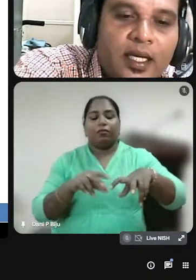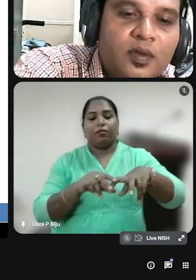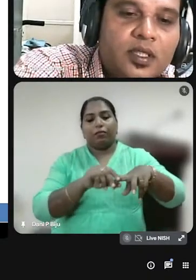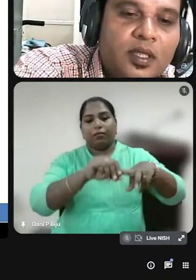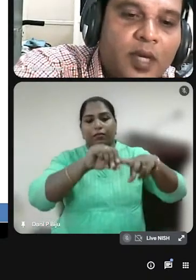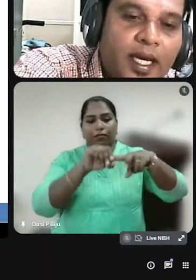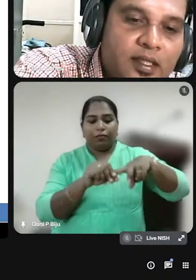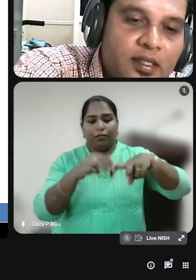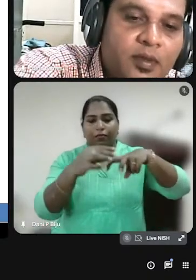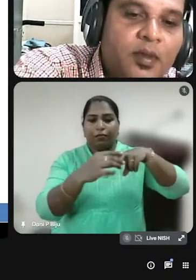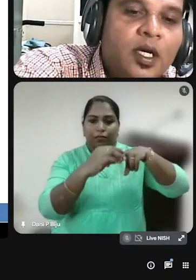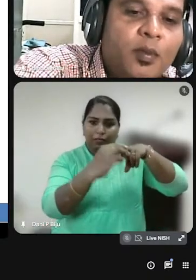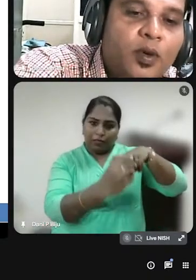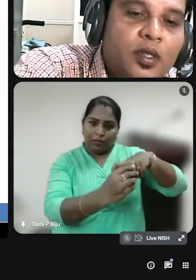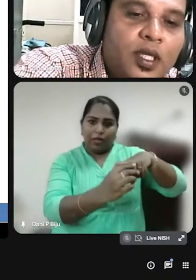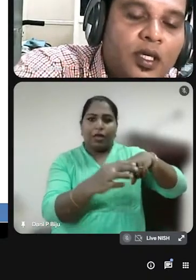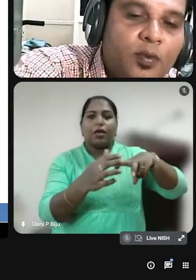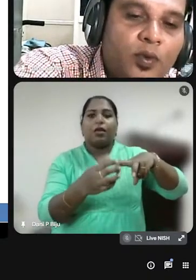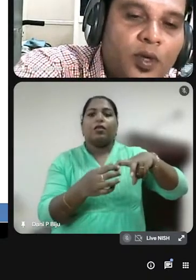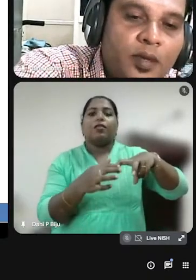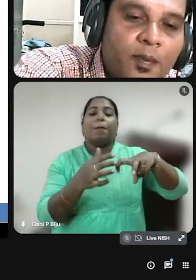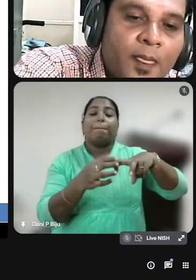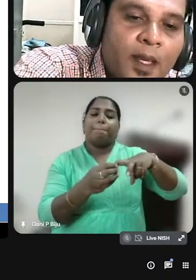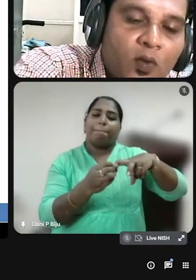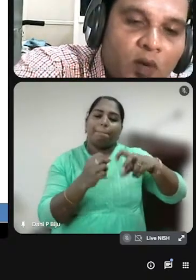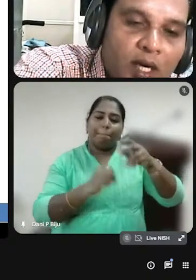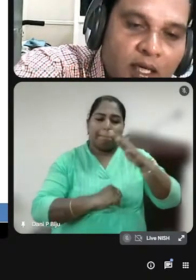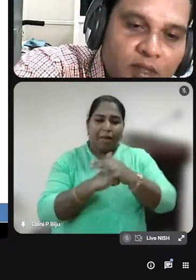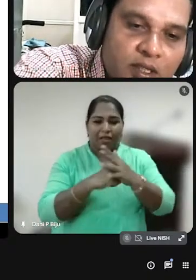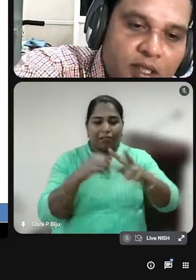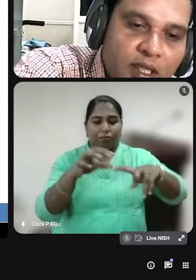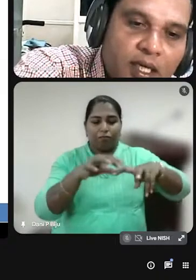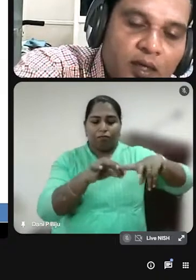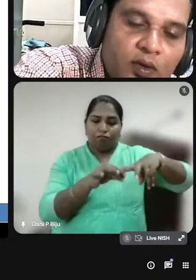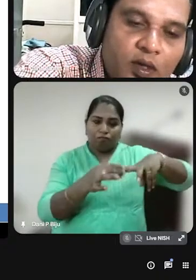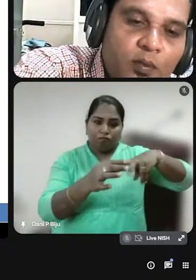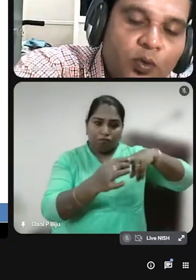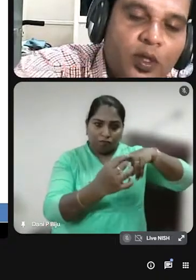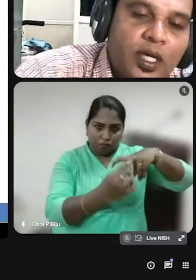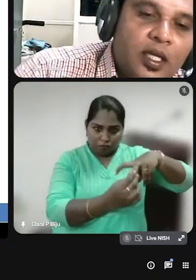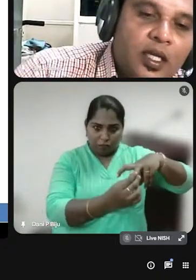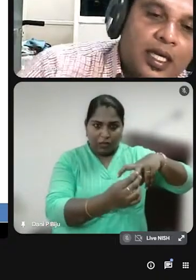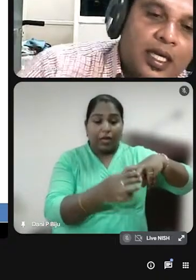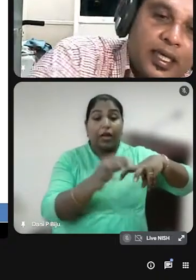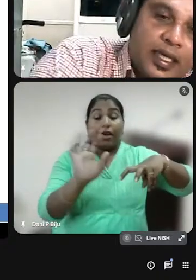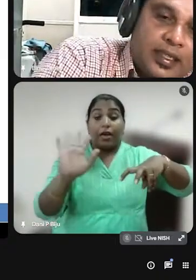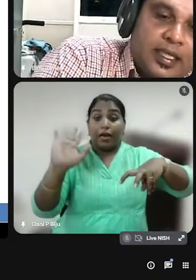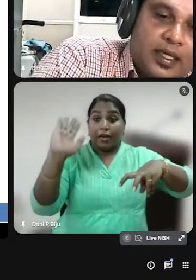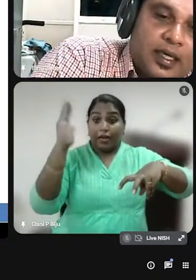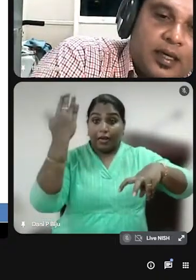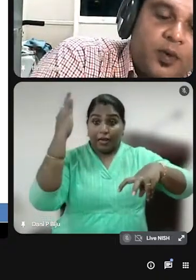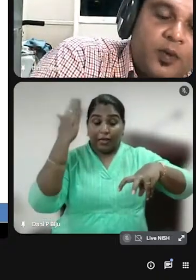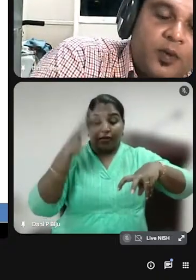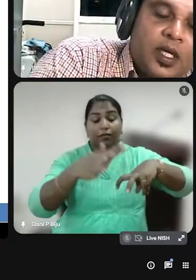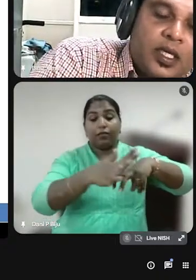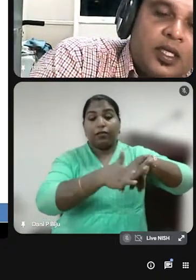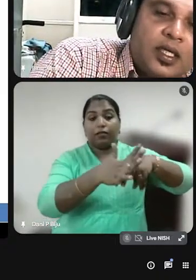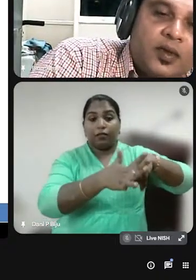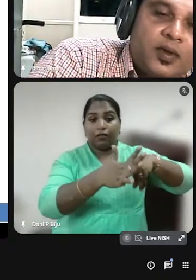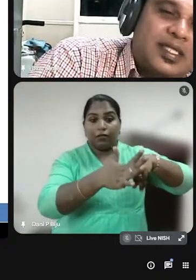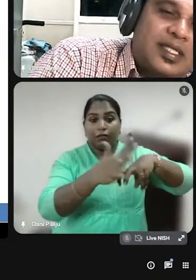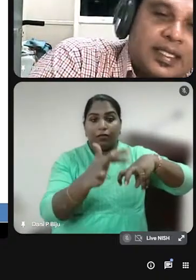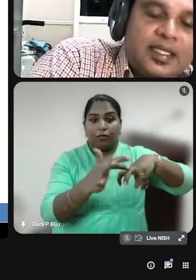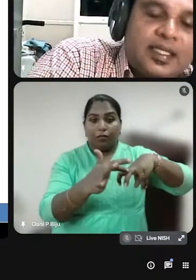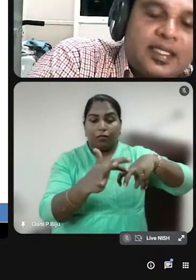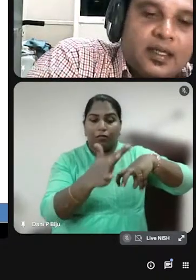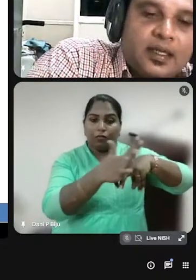വെച്ചിട്ട് ഇടതുവശത്തെ മാക്സിമം പുറത്തേക്ക് പോവുകയും വലതുവശത്തെ കൈ കൊണ്ട് മുട്ടിൽ തള്ളുകയും ചെയ്യും. അപ്പോൾ ഇതിന്